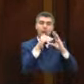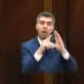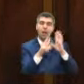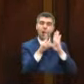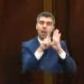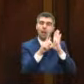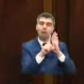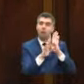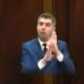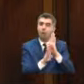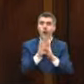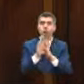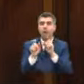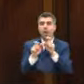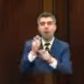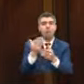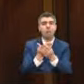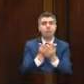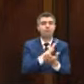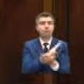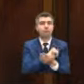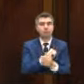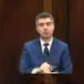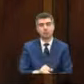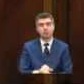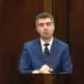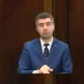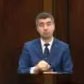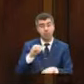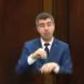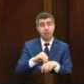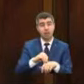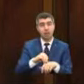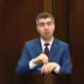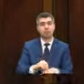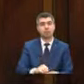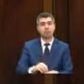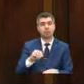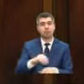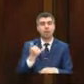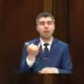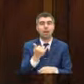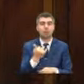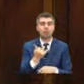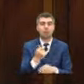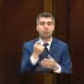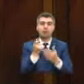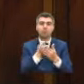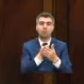الفلسطيني والقضية الفلسطينية. وفي هذه اللحظات الحرجة كذلك نطالب، لا يمكننا إلا